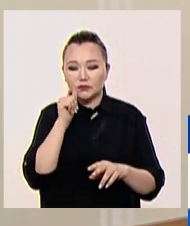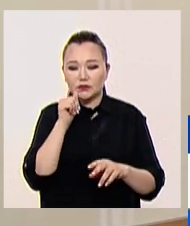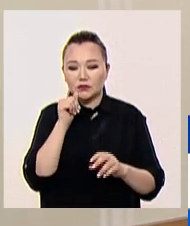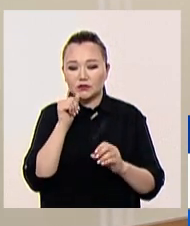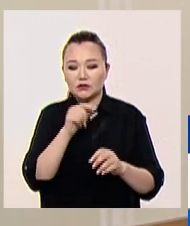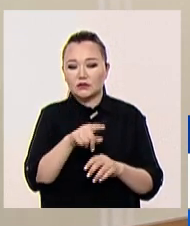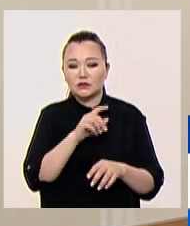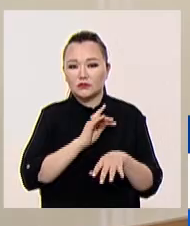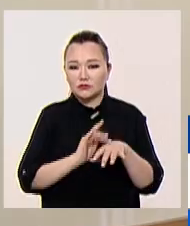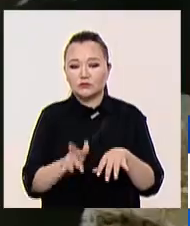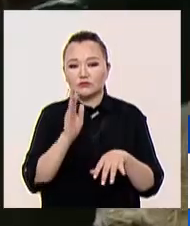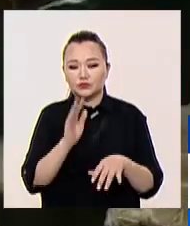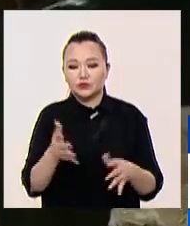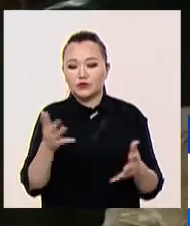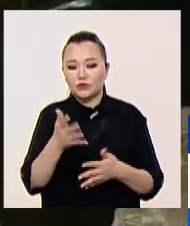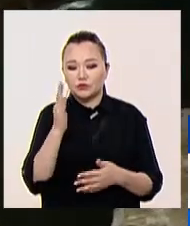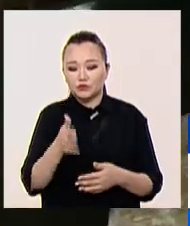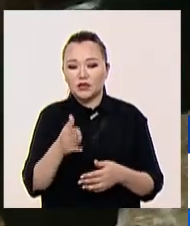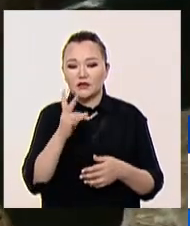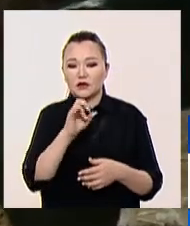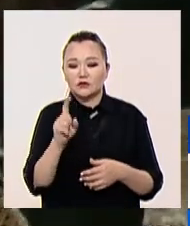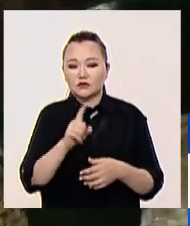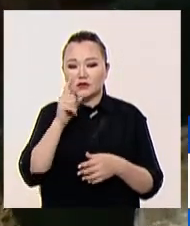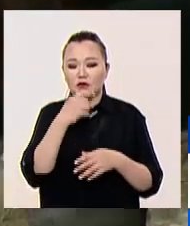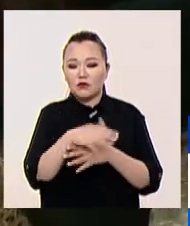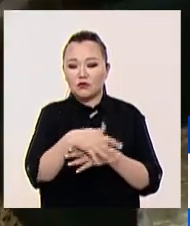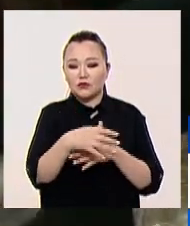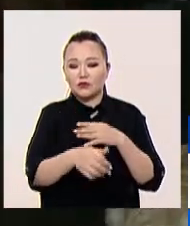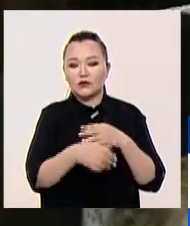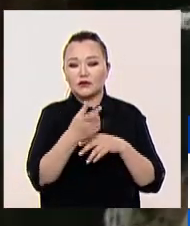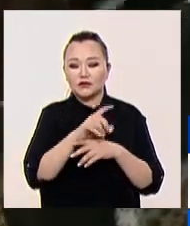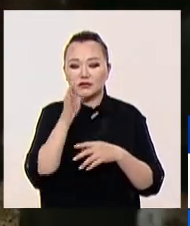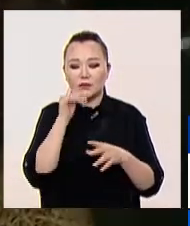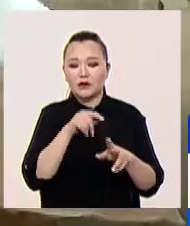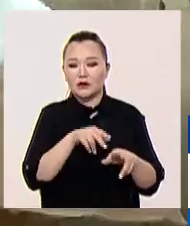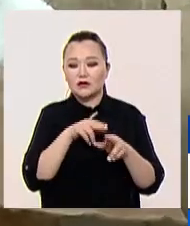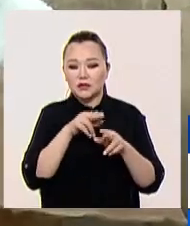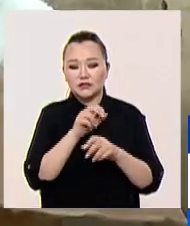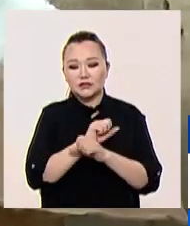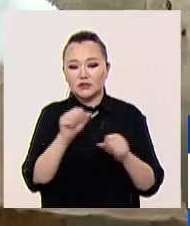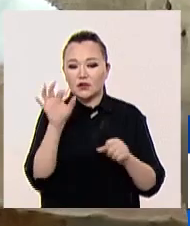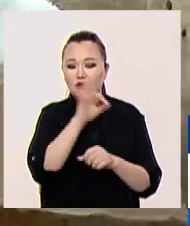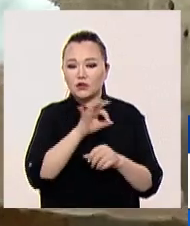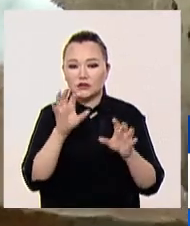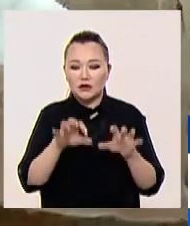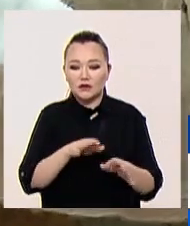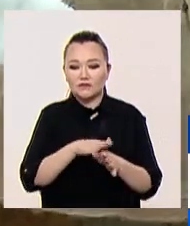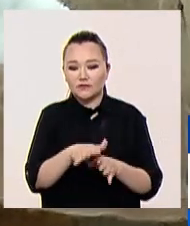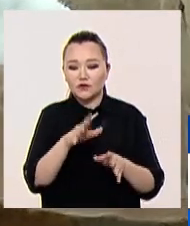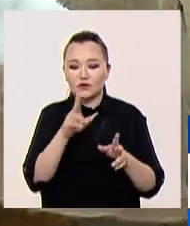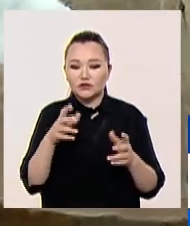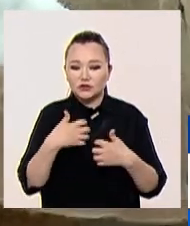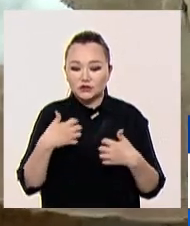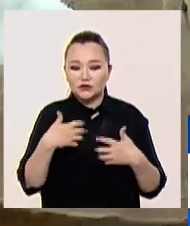қалайда болса, ол иттің көзі жойылады. Ал Наурызда қаңғыбас жануарларды атпау туралы заң күшіне енді. Талап бойынша ұсталған